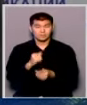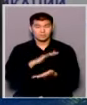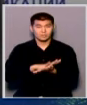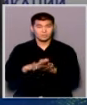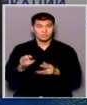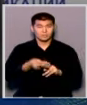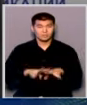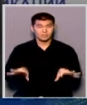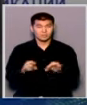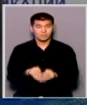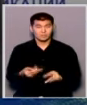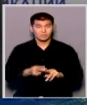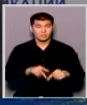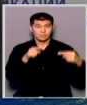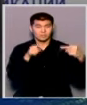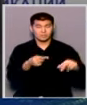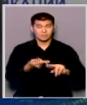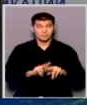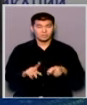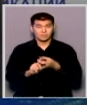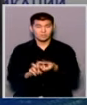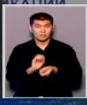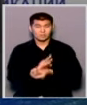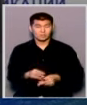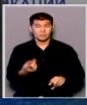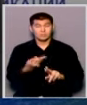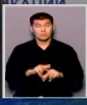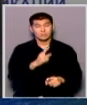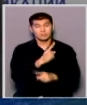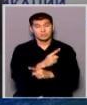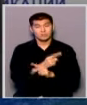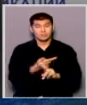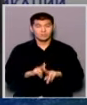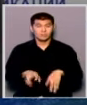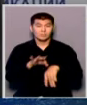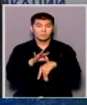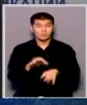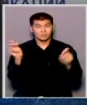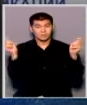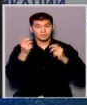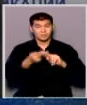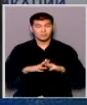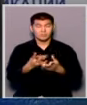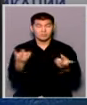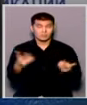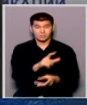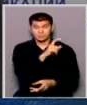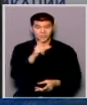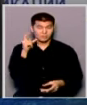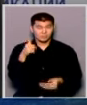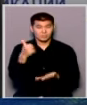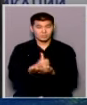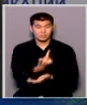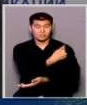Призываем жителей вместе бороться с этой инфекцией, запретить проведение свадеб, массовых мероприятий, строго соблюдать требования постановления